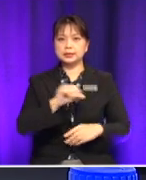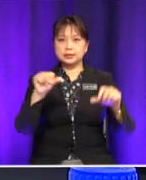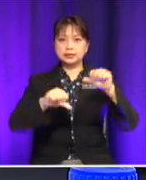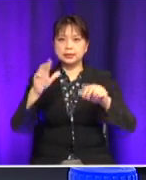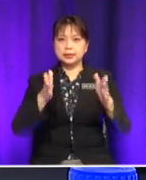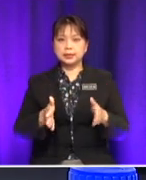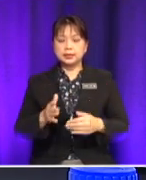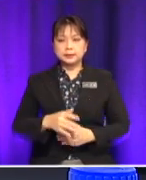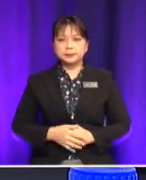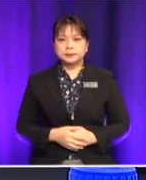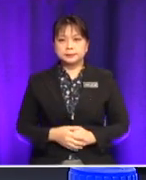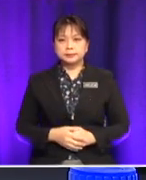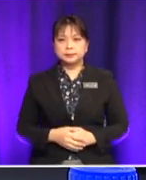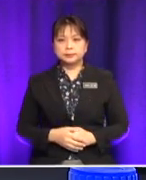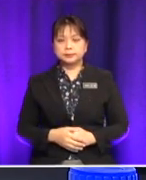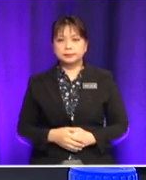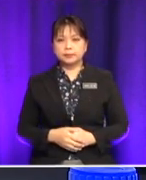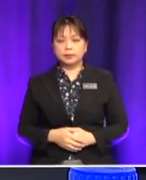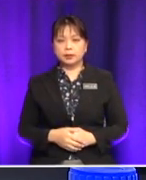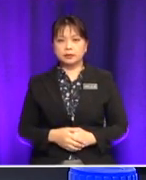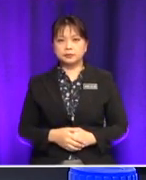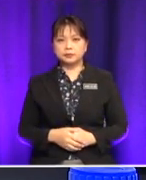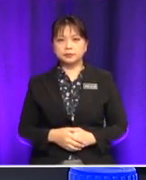penyetan spesifik TV